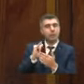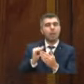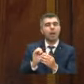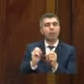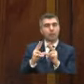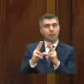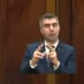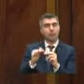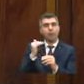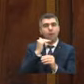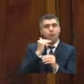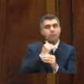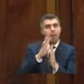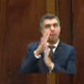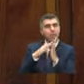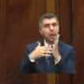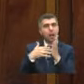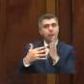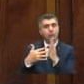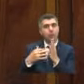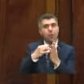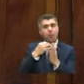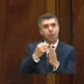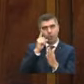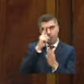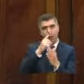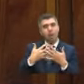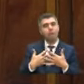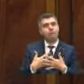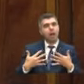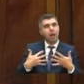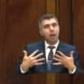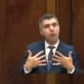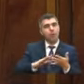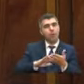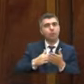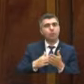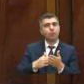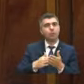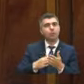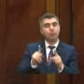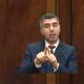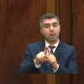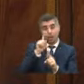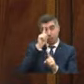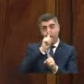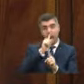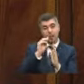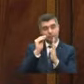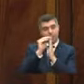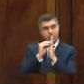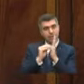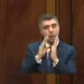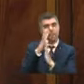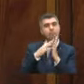لتسريع مختلف البرامج. ونحن بهذا متفائلون إن شاء الله في تحقيق الأهداف التي وعدنا بها في